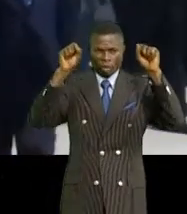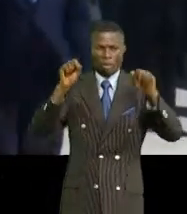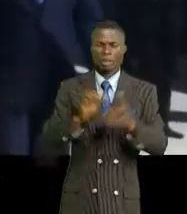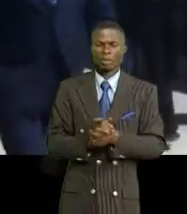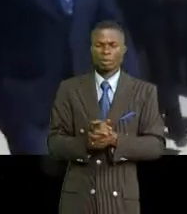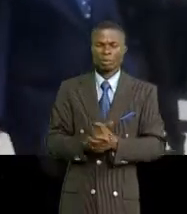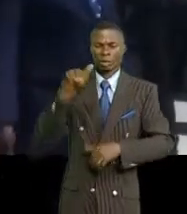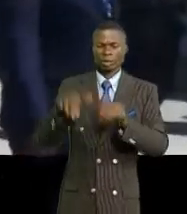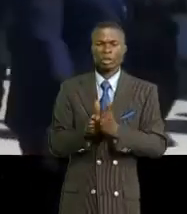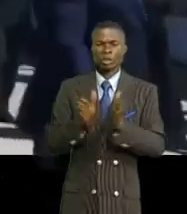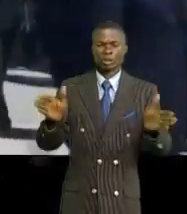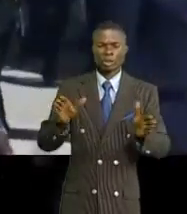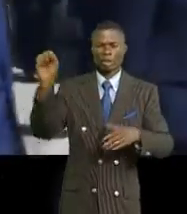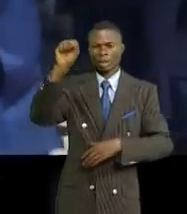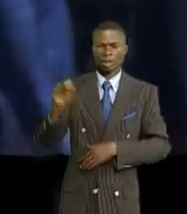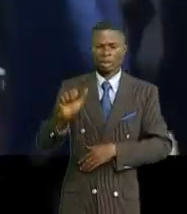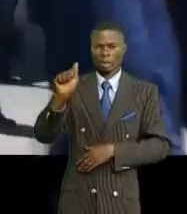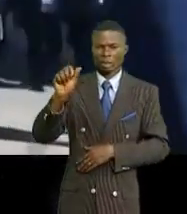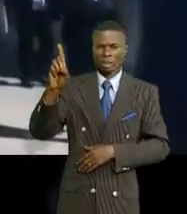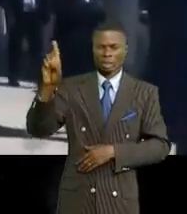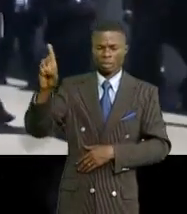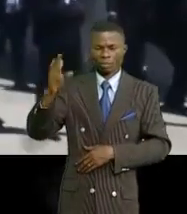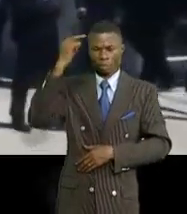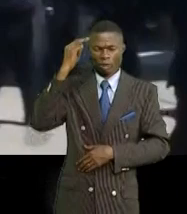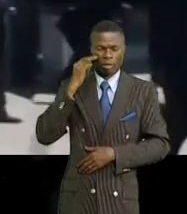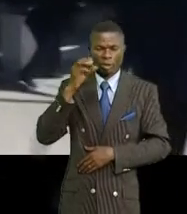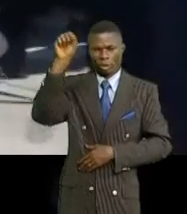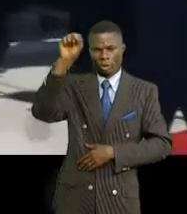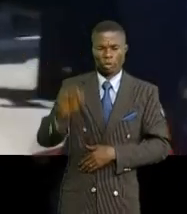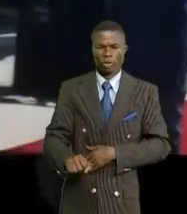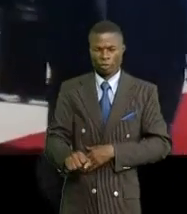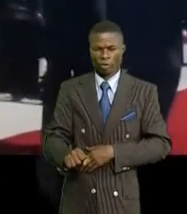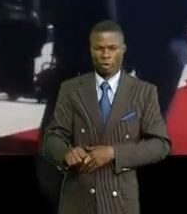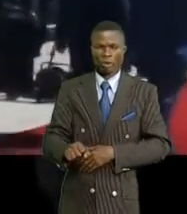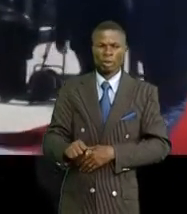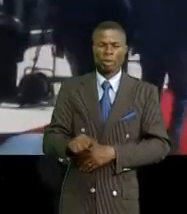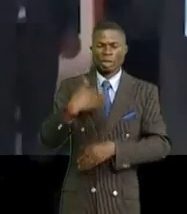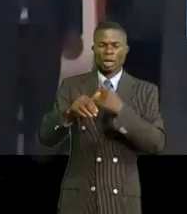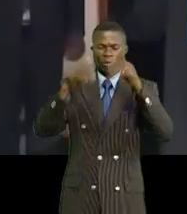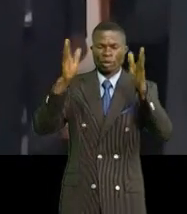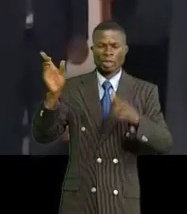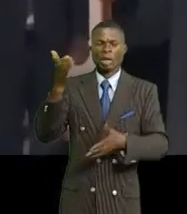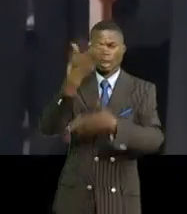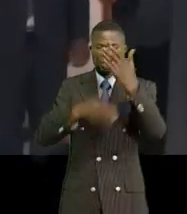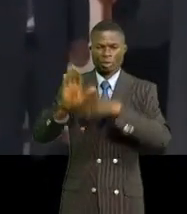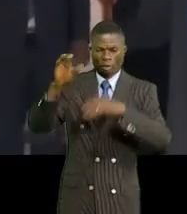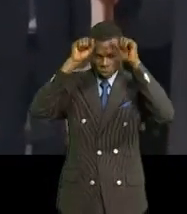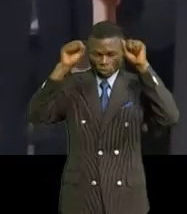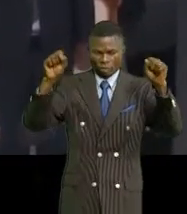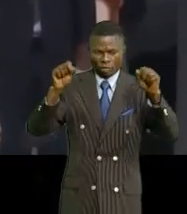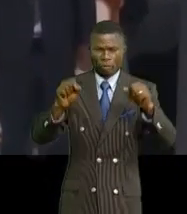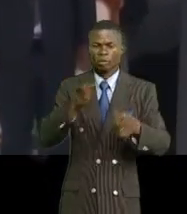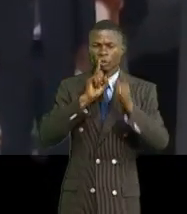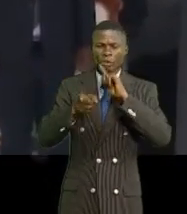secrétaire générale de la SADC et les ministres sud-africains des Affaires étrangères venus représenter son président. Après l'entretien de